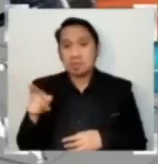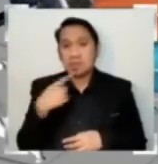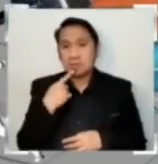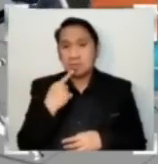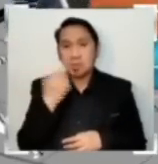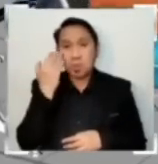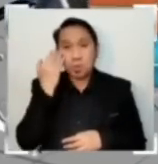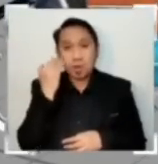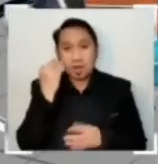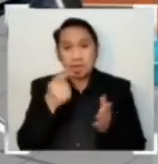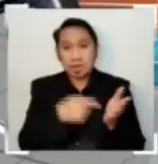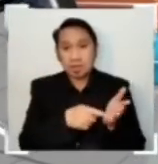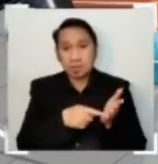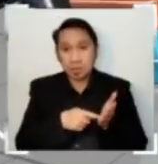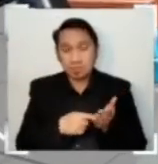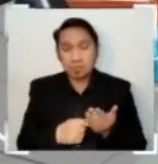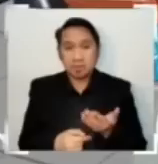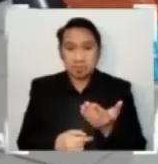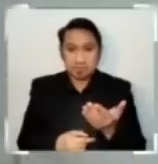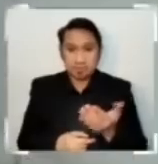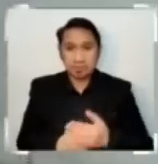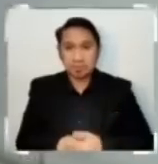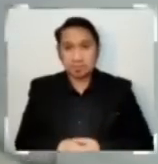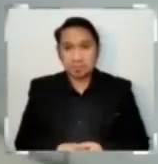requirements. Saksi, si Lay Alves.